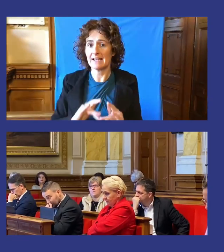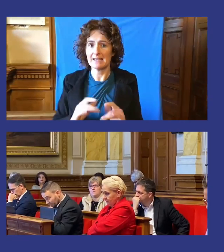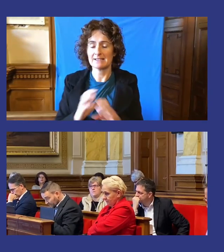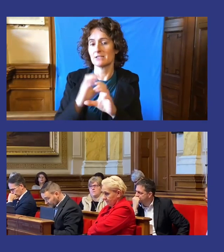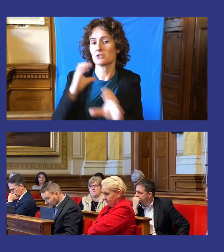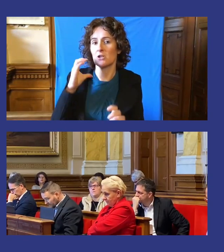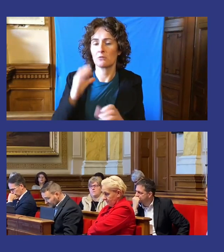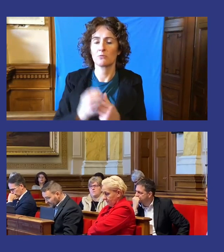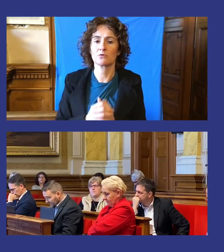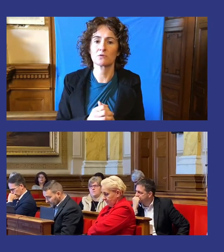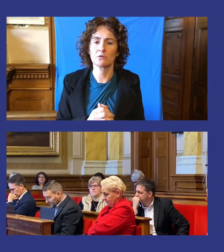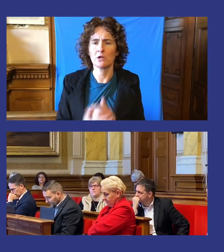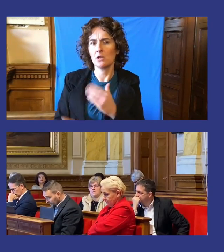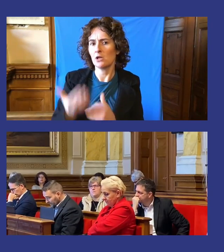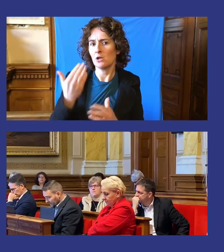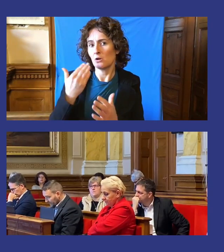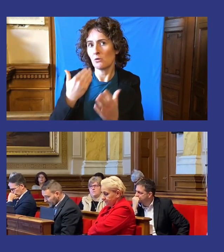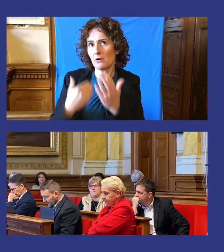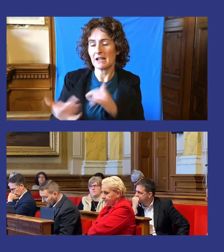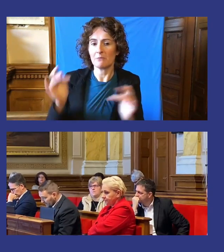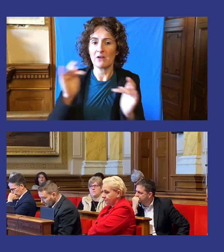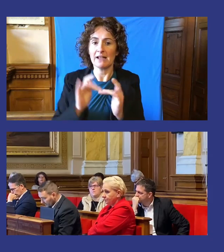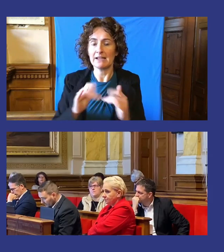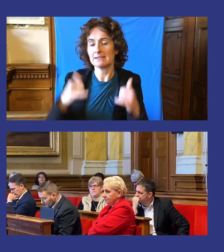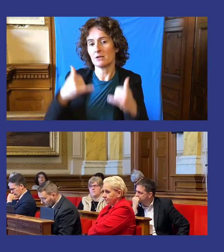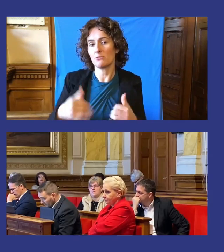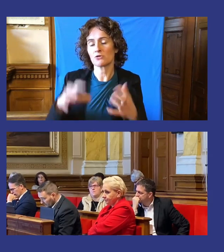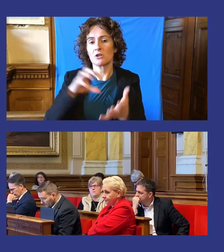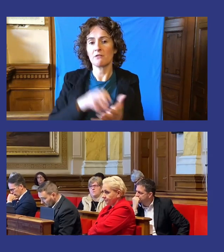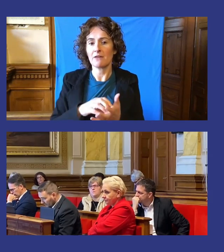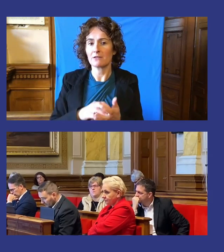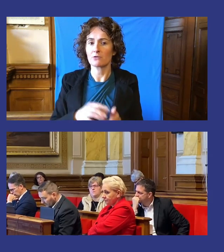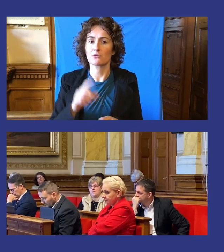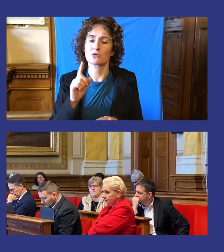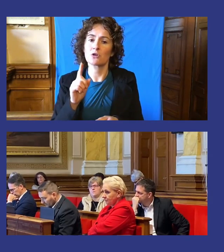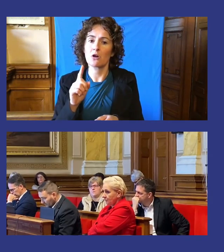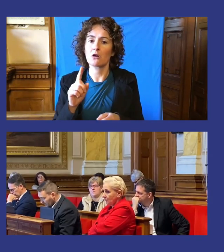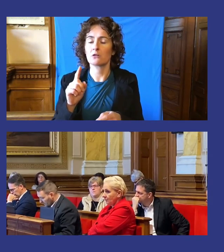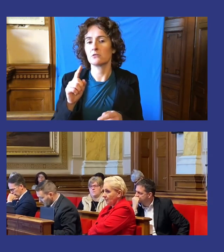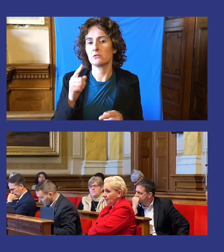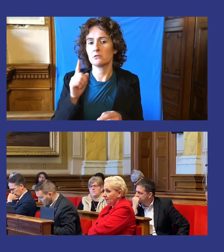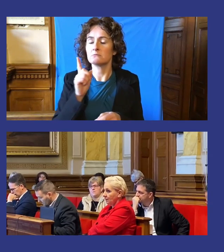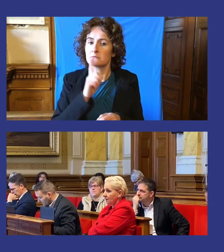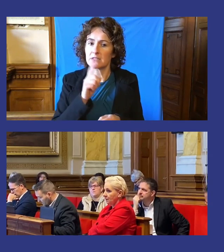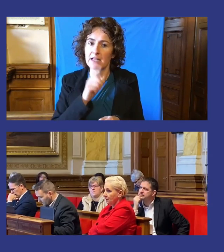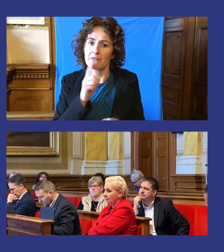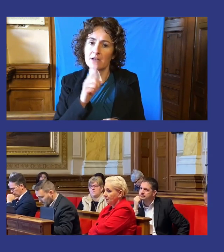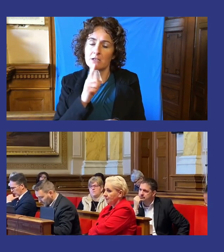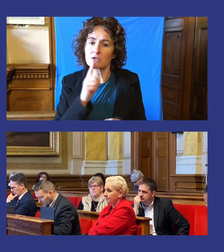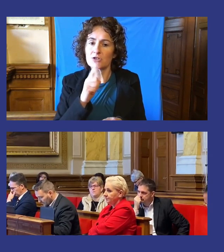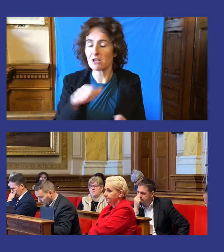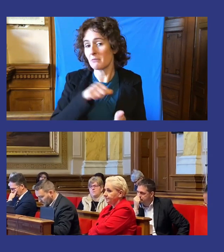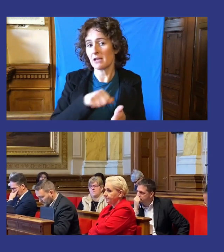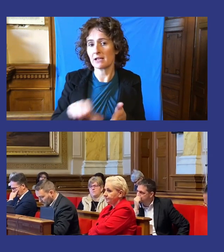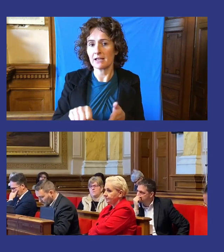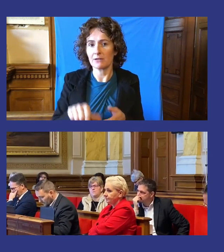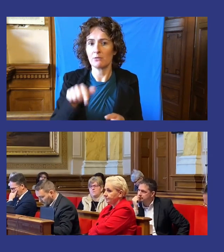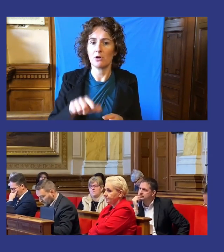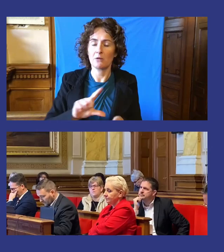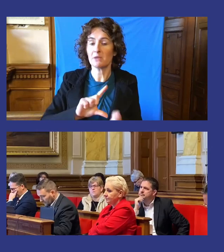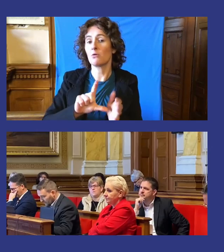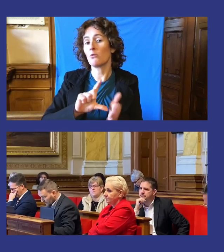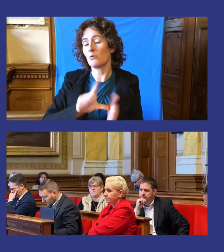buszokkal, most a városnak kevesebbe kerül az a buszjárat, ami óránként indul, ami egyre többen